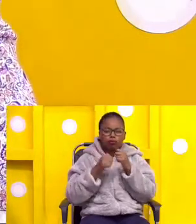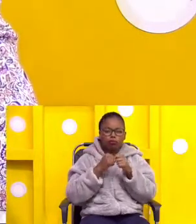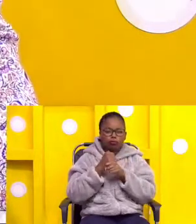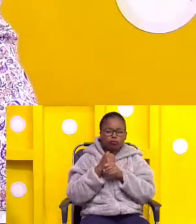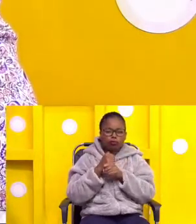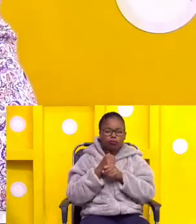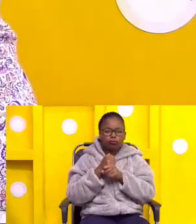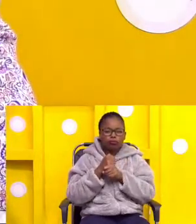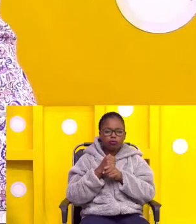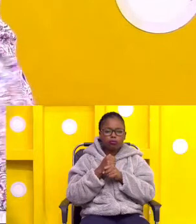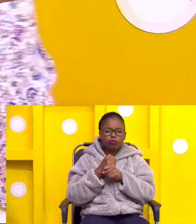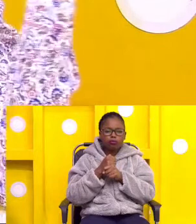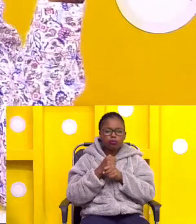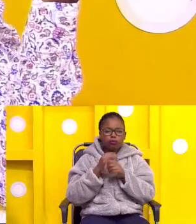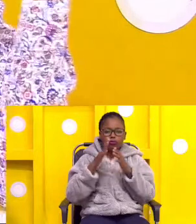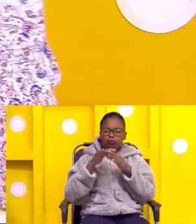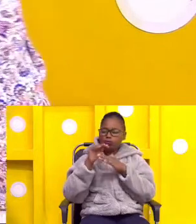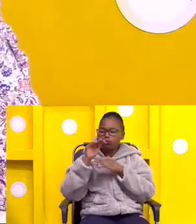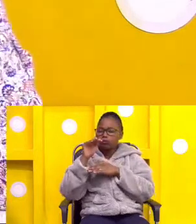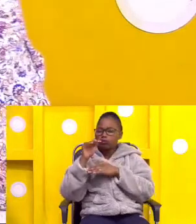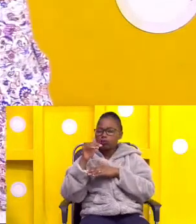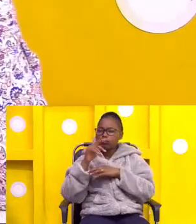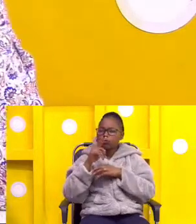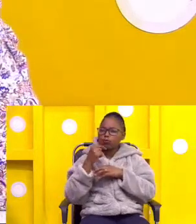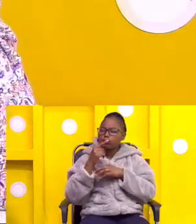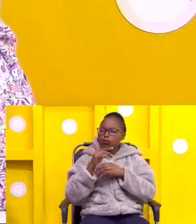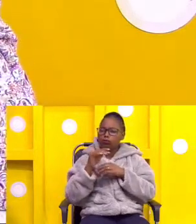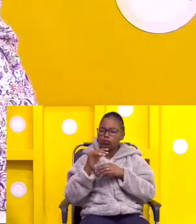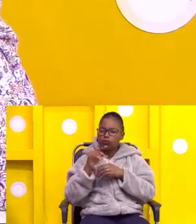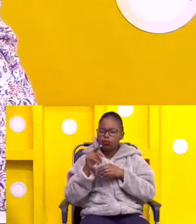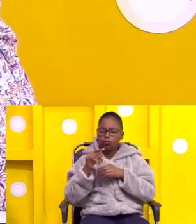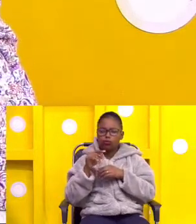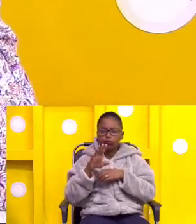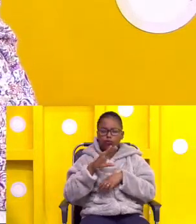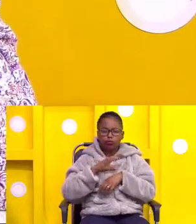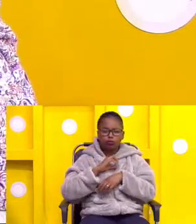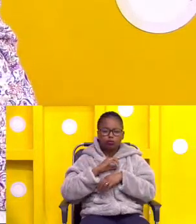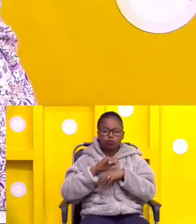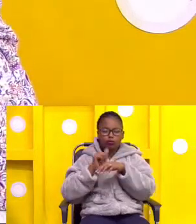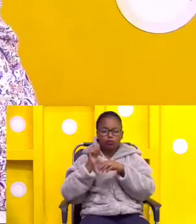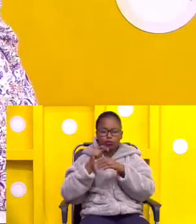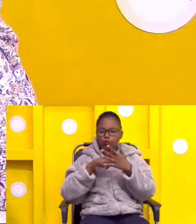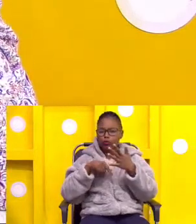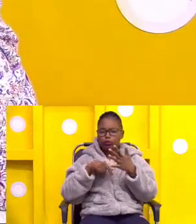na utiri mundu woka gukuria atiri ingania ni wanyu mwitainu atia